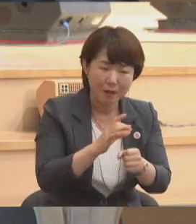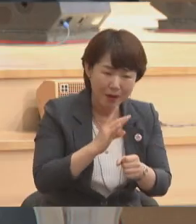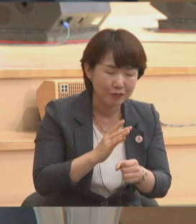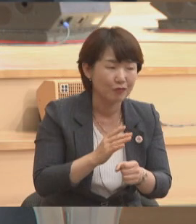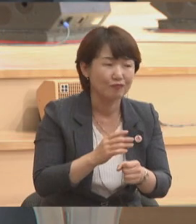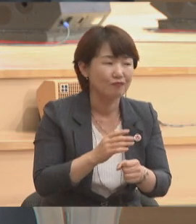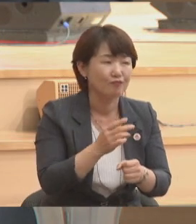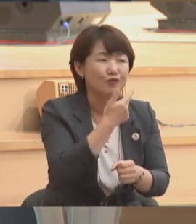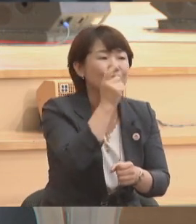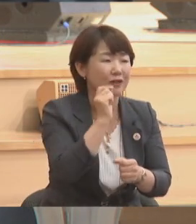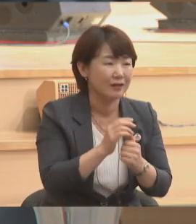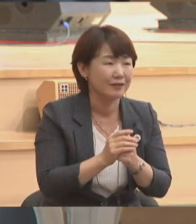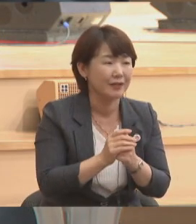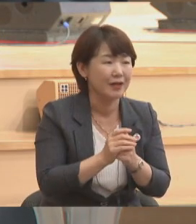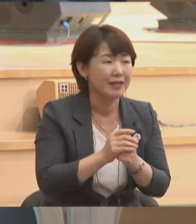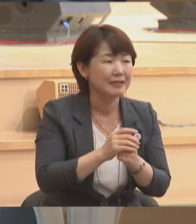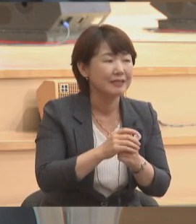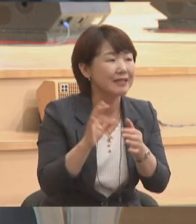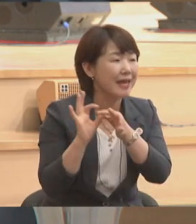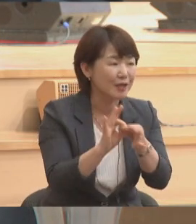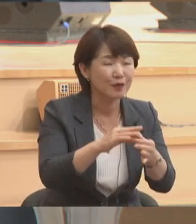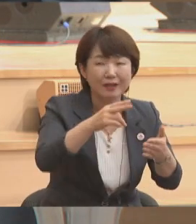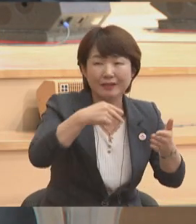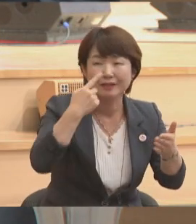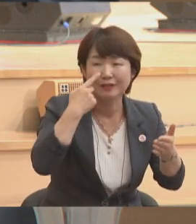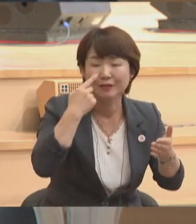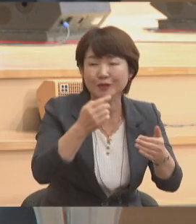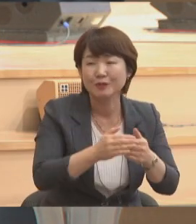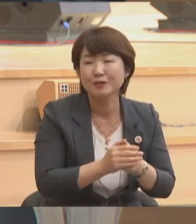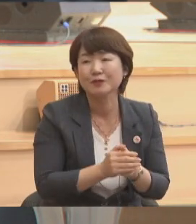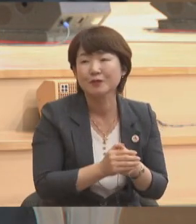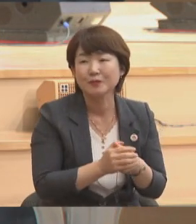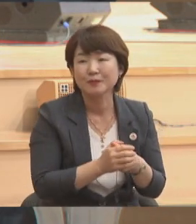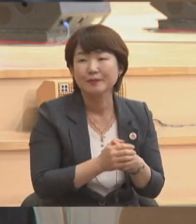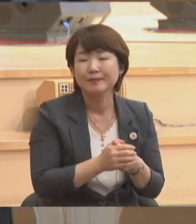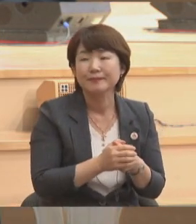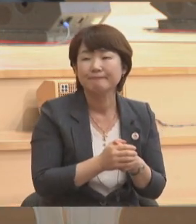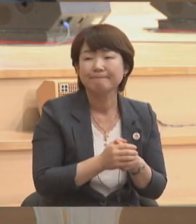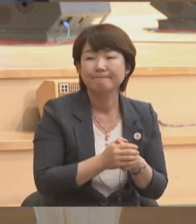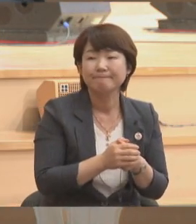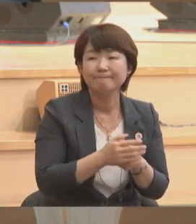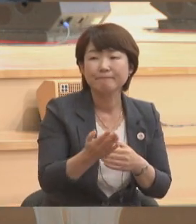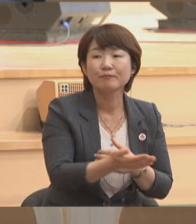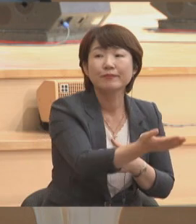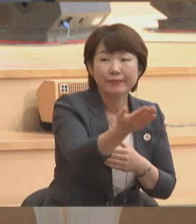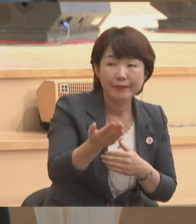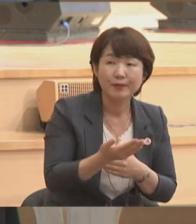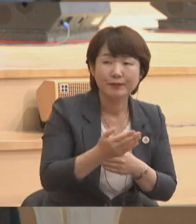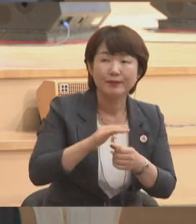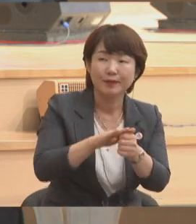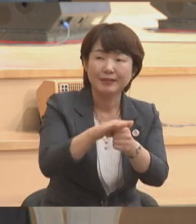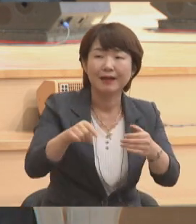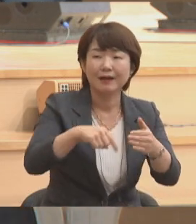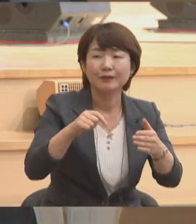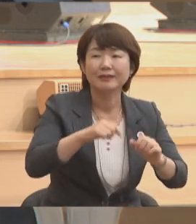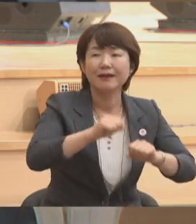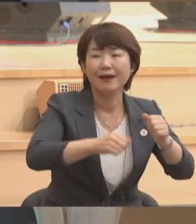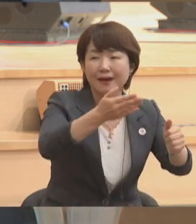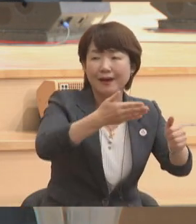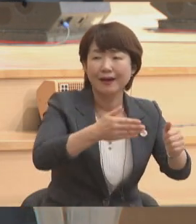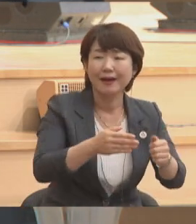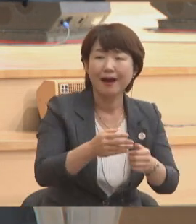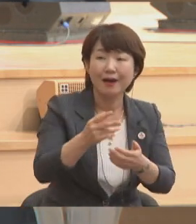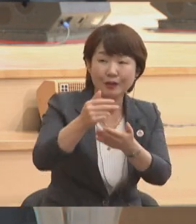않아. 마저 읽어야 돼. 마저, 마저. 자, 너희도부터 또 마저 읽어볼까요? 시작. 너희도 사랑 가운데서